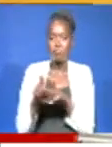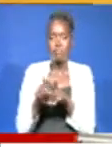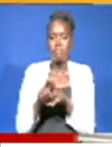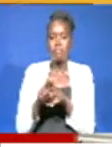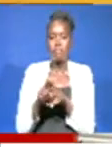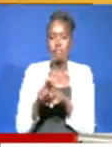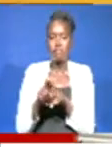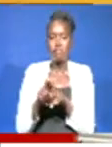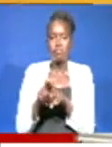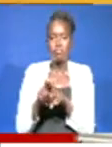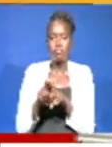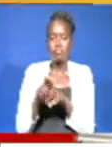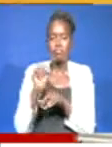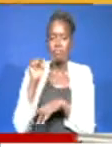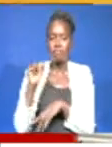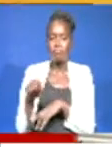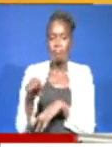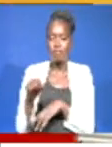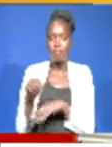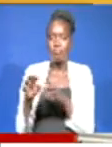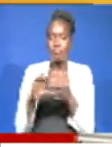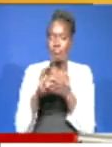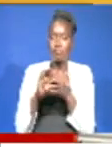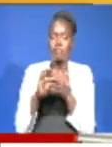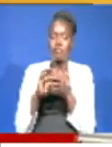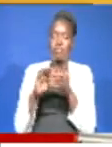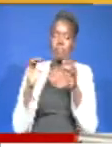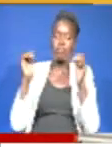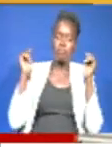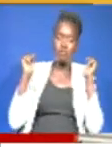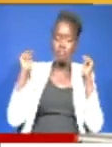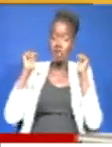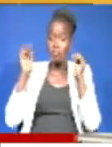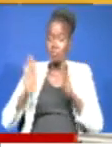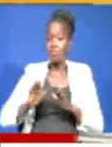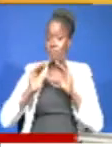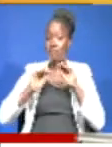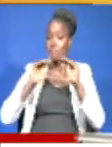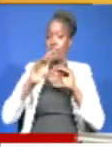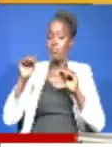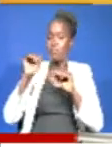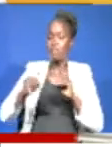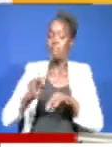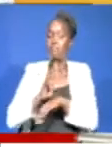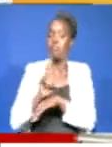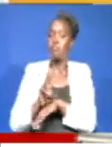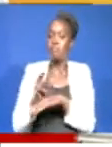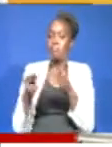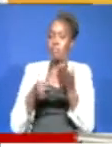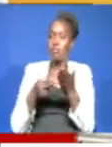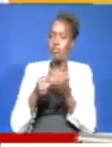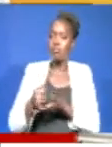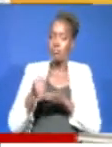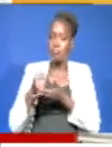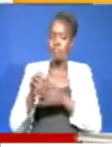tunaweza tukashikana na wafugaji kuwafundisha ya kwamba tunaweza tukatumia teknolojia kusaidia mifugo